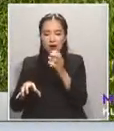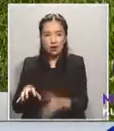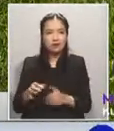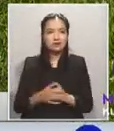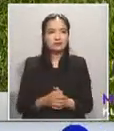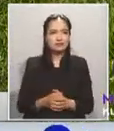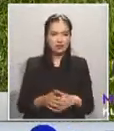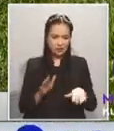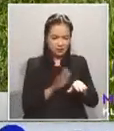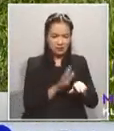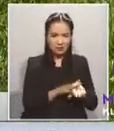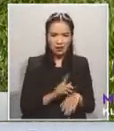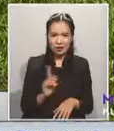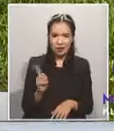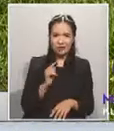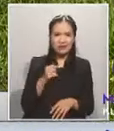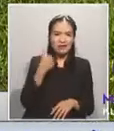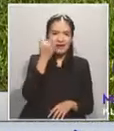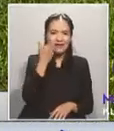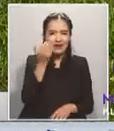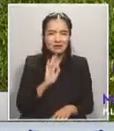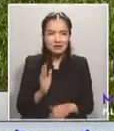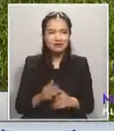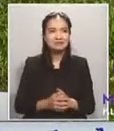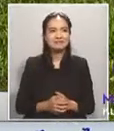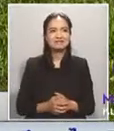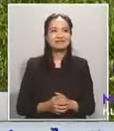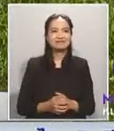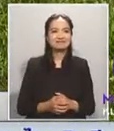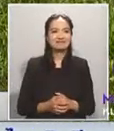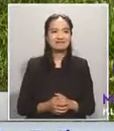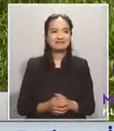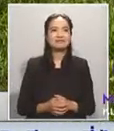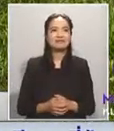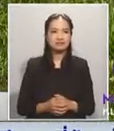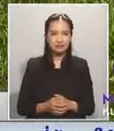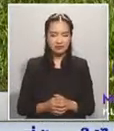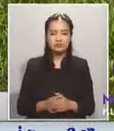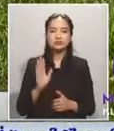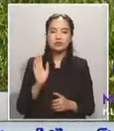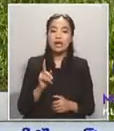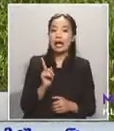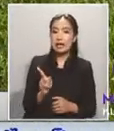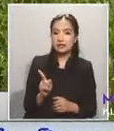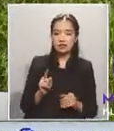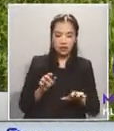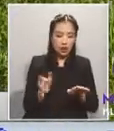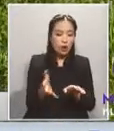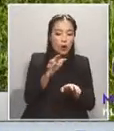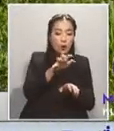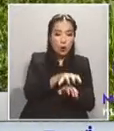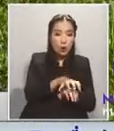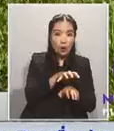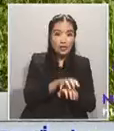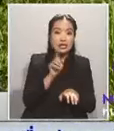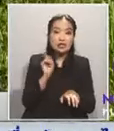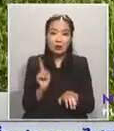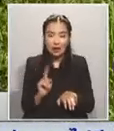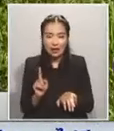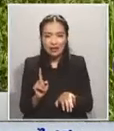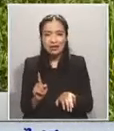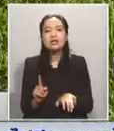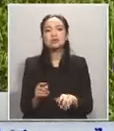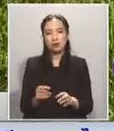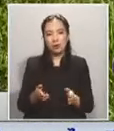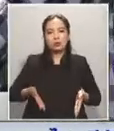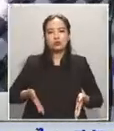นล้อเดี๋ยวอายนะ ได้ค่ะ เราไปแล้วมันจะลื่น อ๋อมันจะลื่นวิ่งตามถนนได้วิ่ง120ก็ได้ใช่ไหม ไม่ได้ค่ะ เ